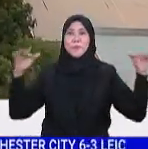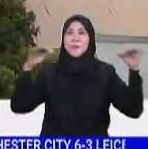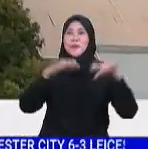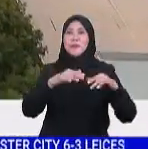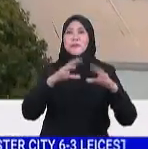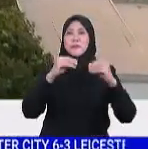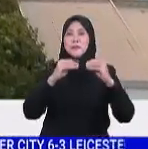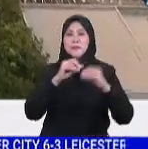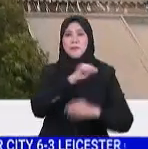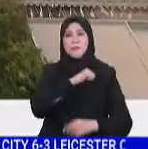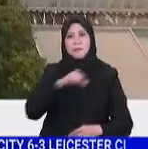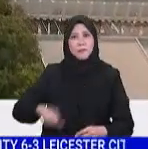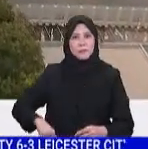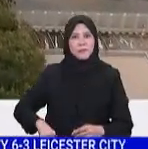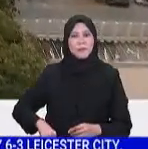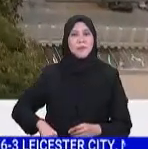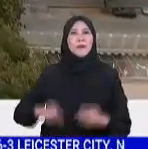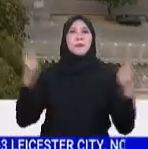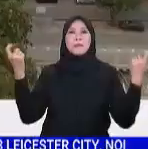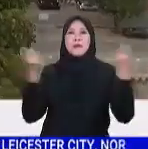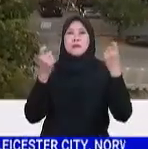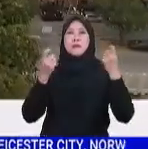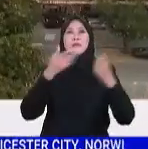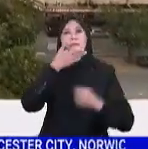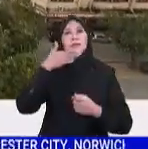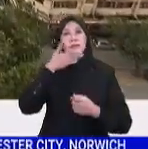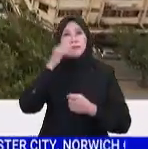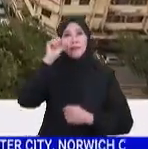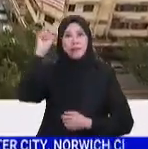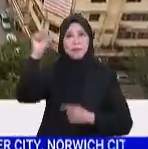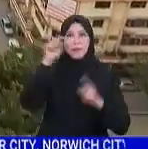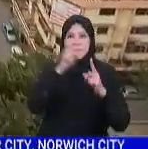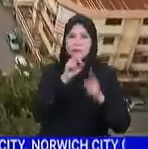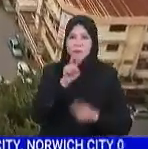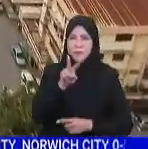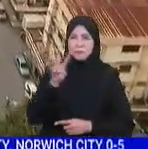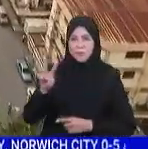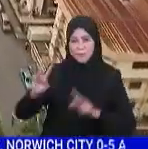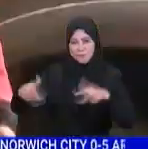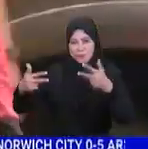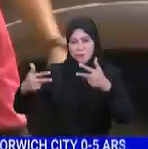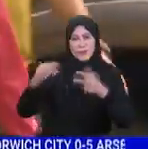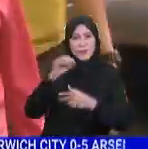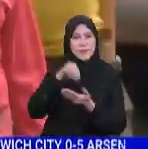Agung tahunan MP3 Majlis beliau Sabah ke-24 secara Maya di Kota Kinabalu